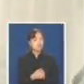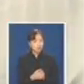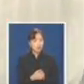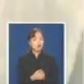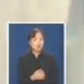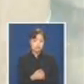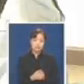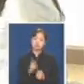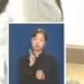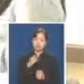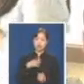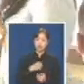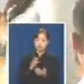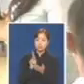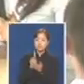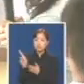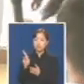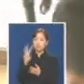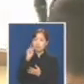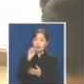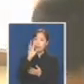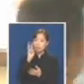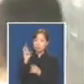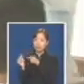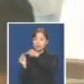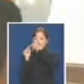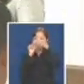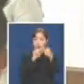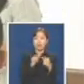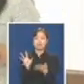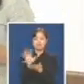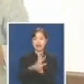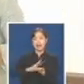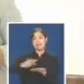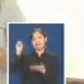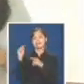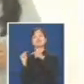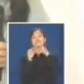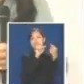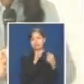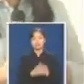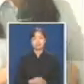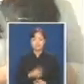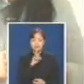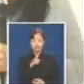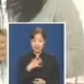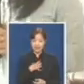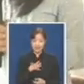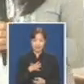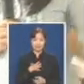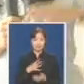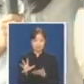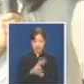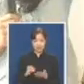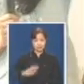หาลัย อ๋ออยากจะกู้ตอนเข้ามหาลัย ค่ะก็คือกู้ม.6แล้วก็ต่อมหาลัยก็ใช้ทุน ใครตั้งใจเข้ามหาวิทยาลัยบ้างเนี่ยยกมือ ใ